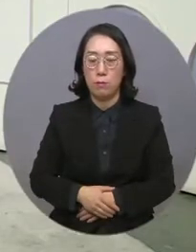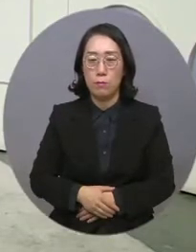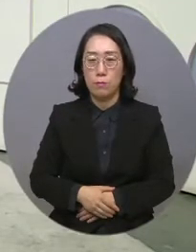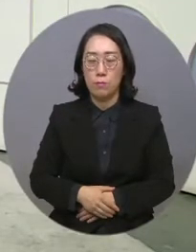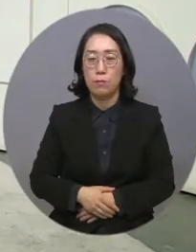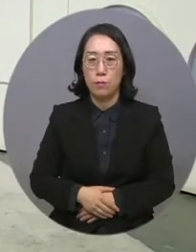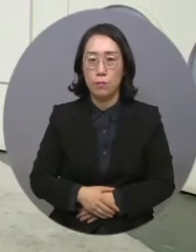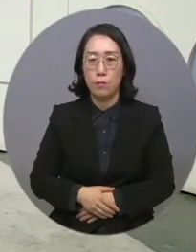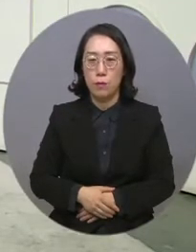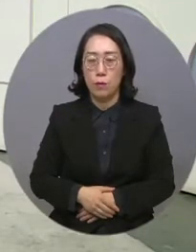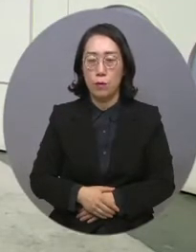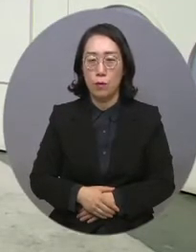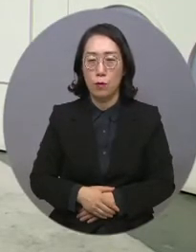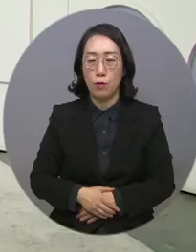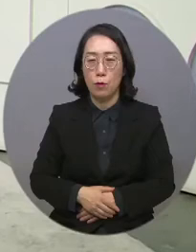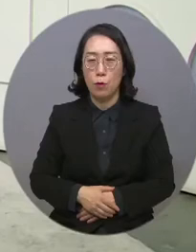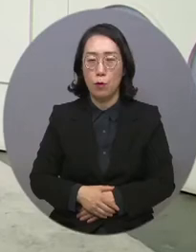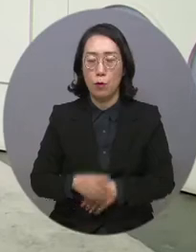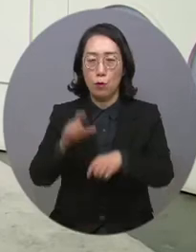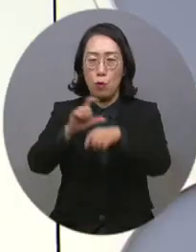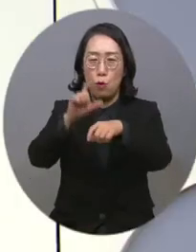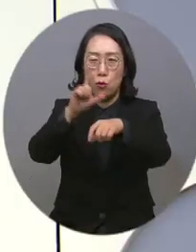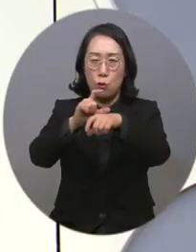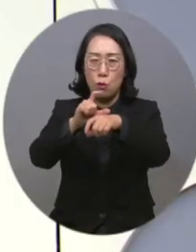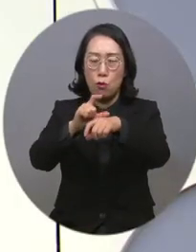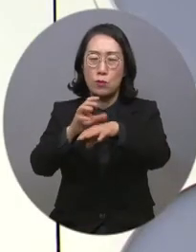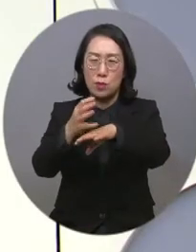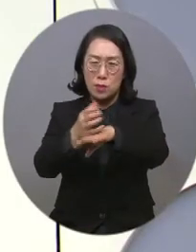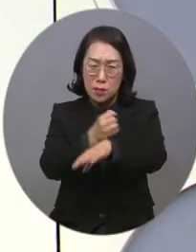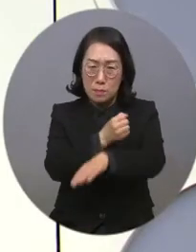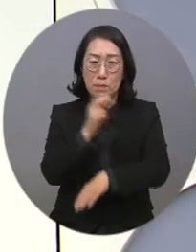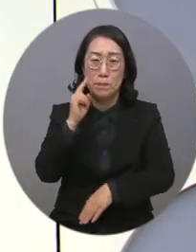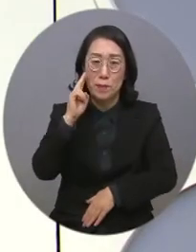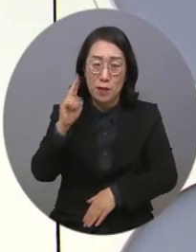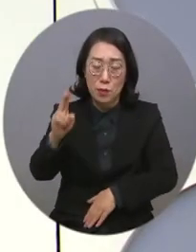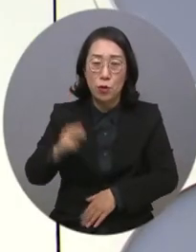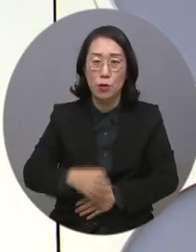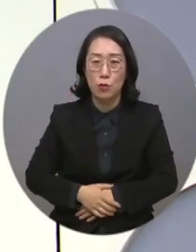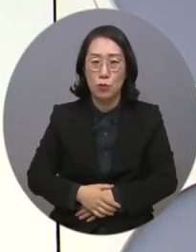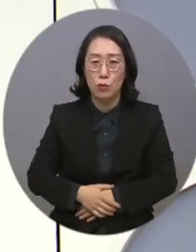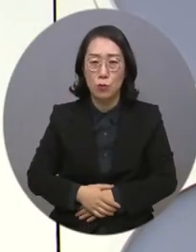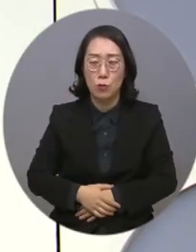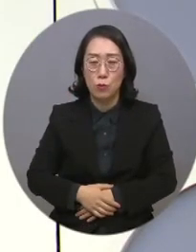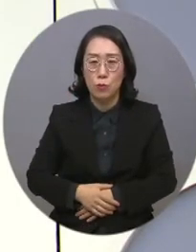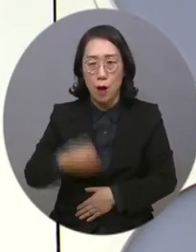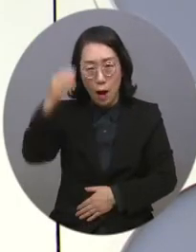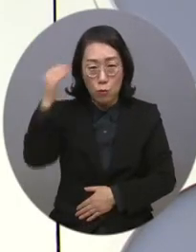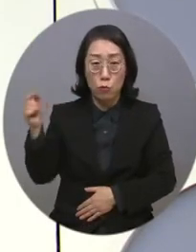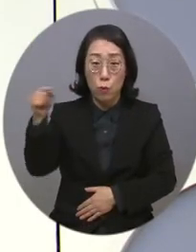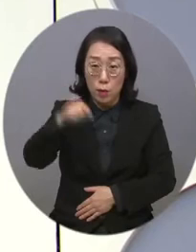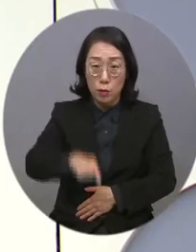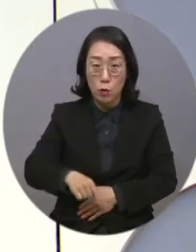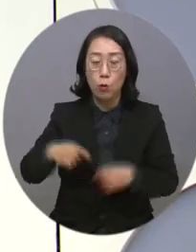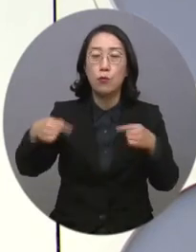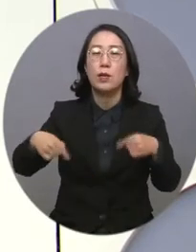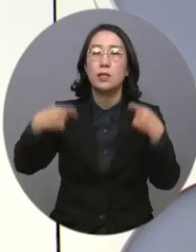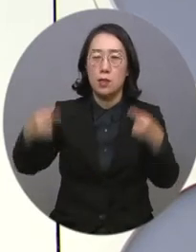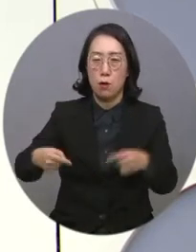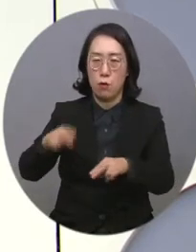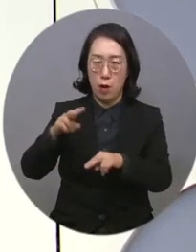그래가지고 이제 점점 이 병이 발전돼가지고 중학교 다닐 때 한국 와가지고 이제 휠체어에 앉게 됐습니다. 그렇게 휠체어에 앉고